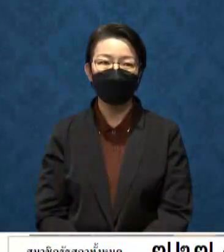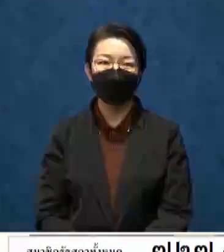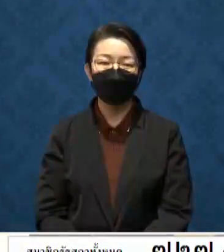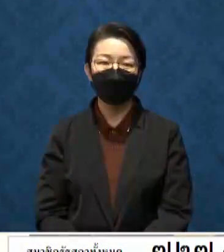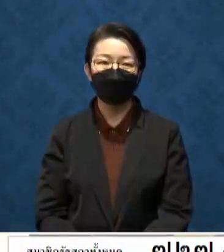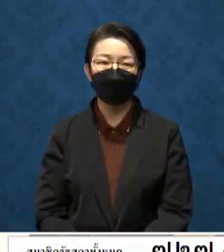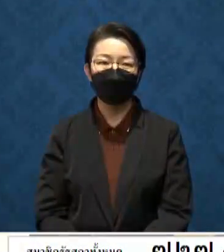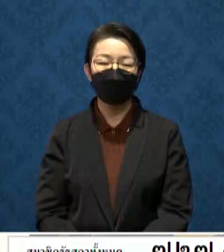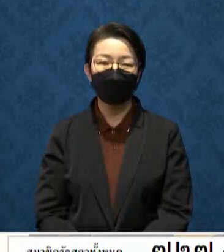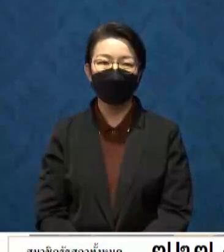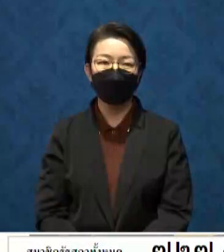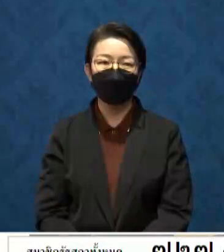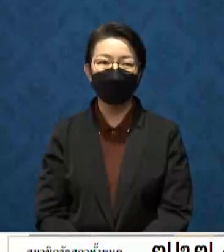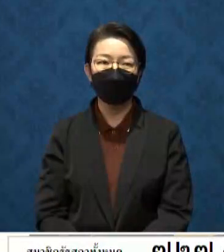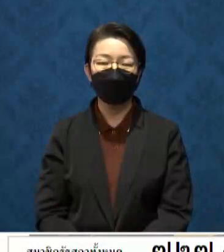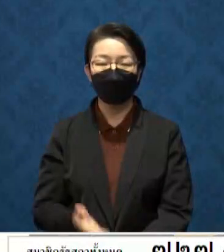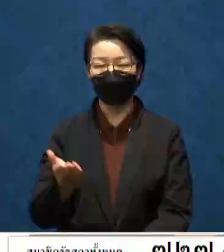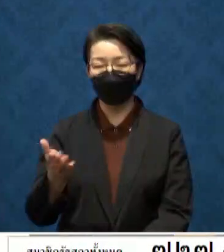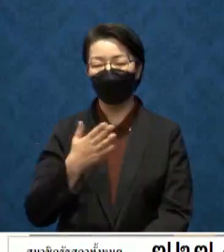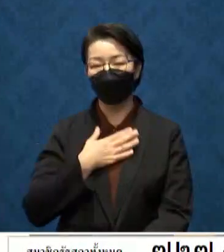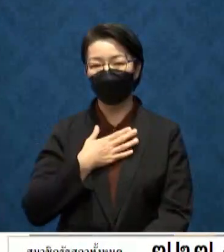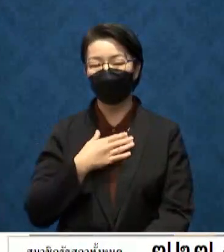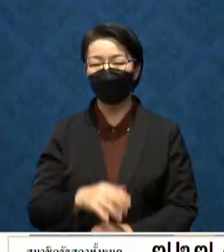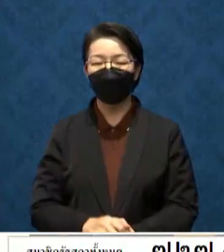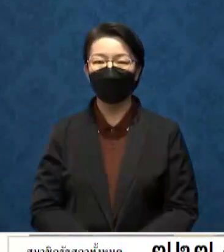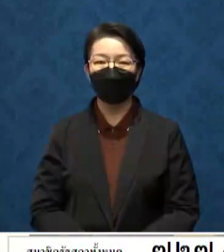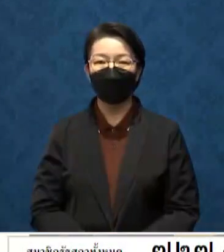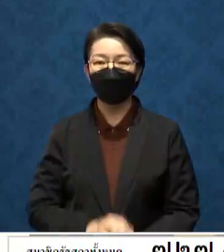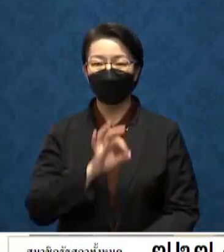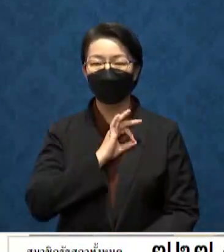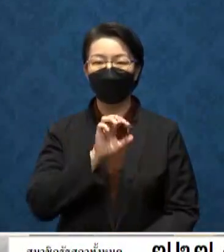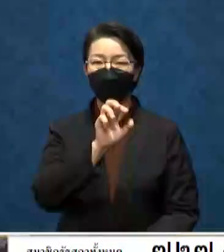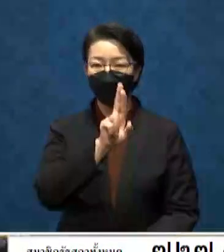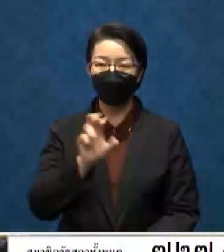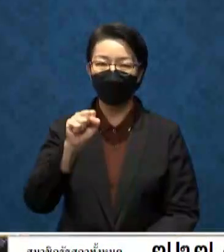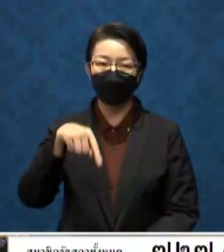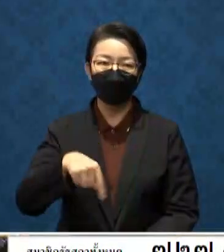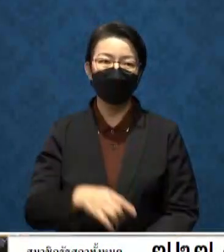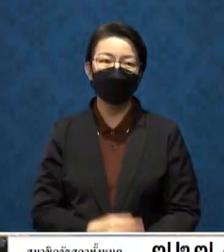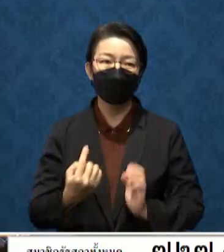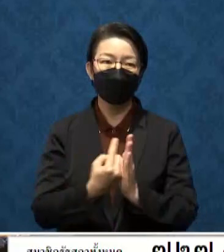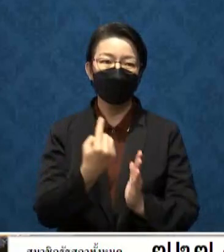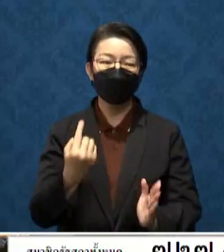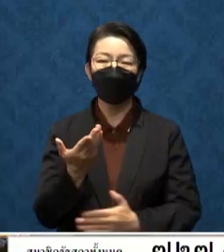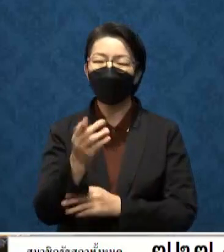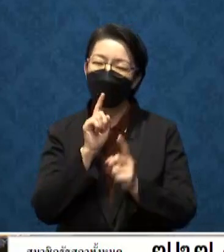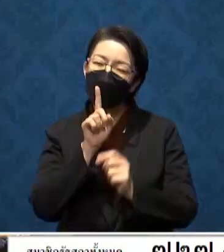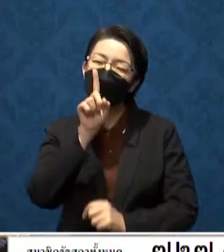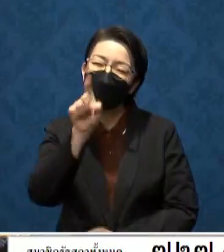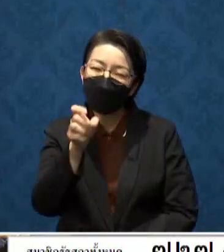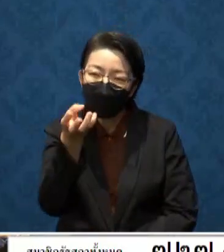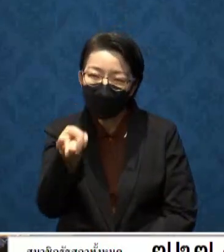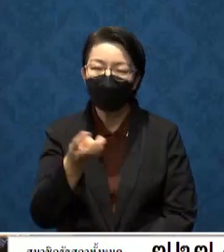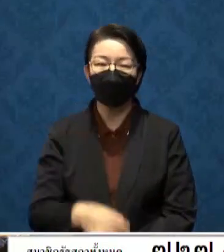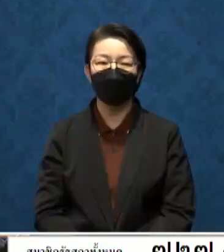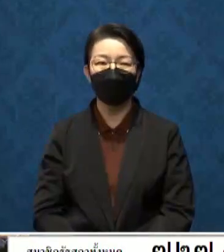ครับผมครูออนกาดกระโทกสมาชิกวุฒิสภาในฐานะสมาชิกรัฐสภาผมหารือท่านประธานว่า